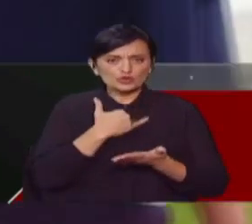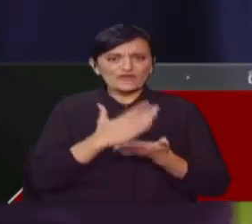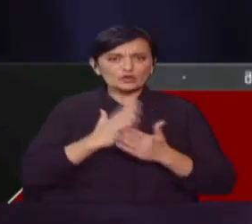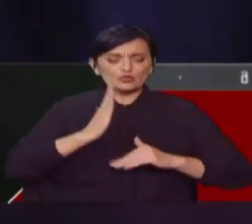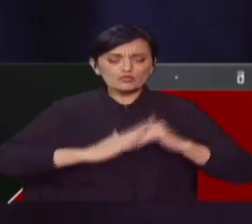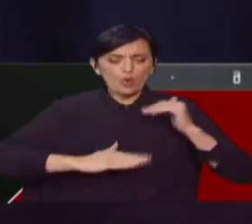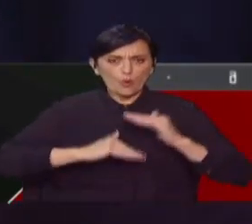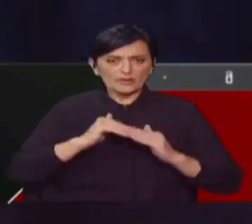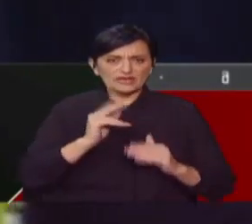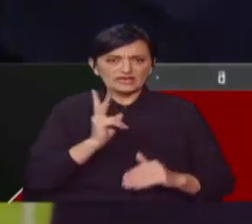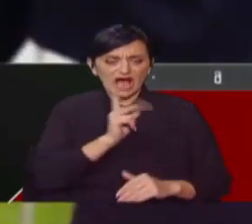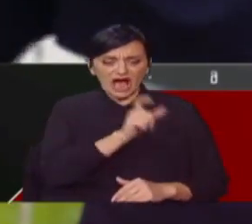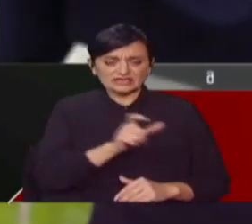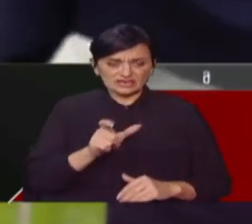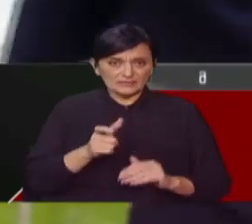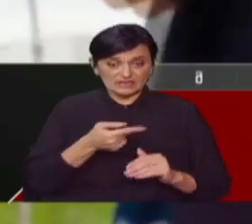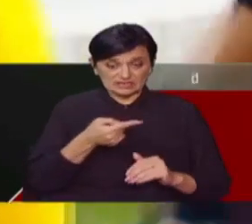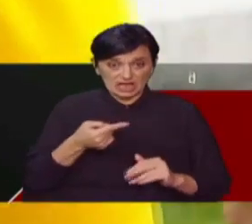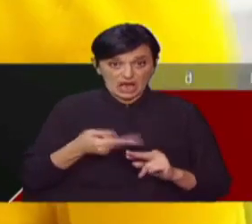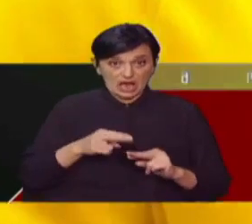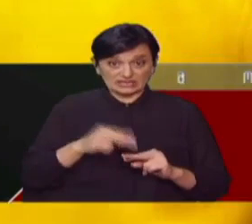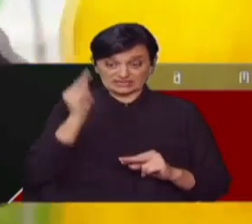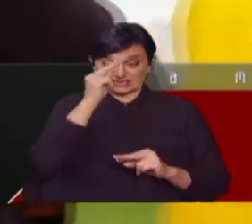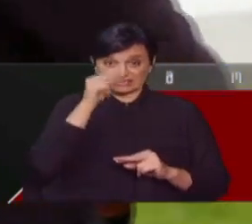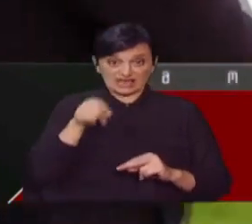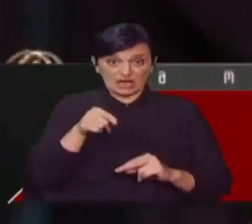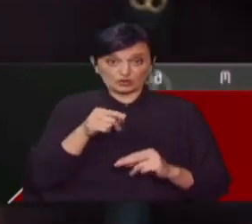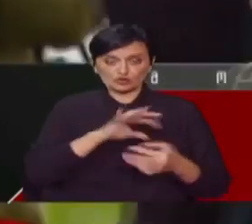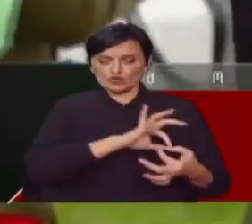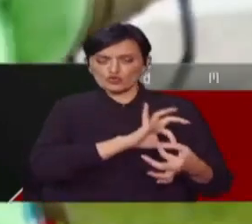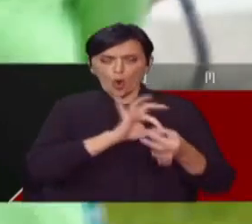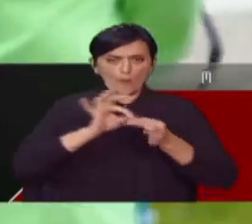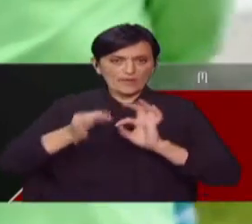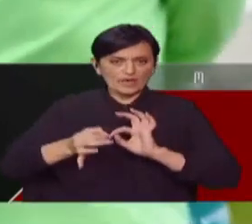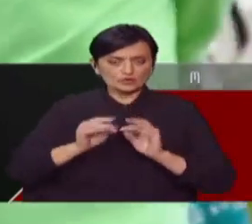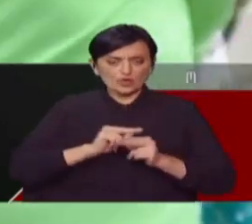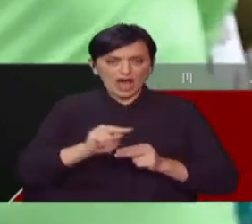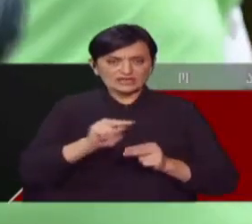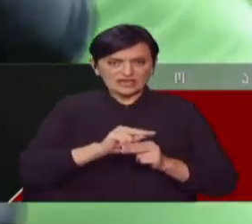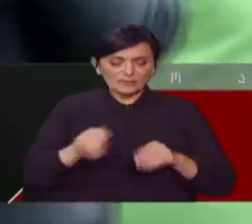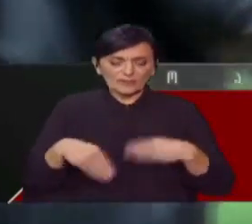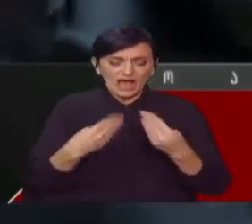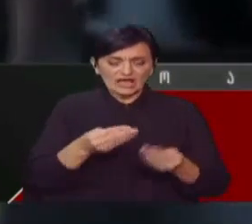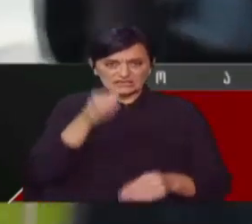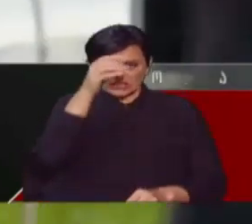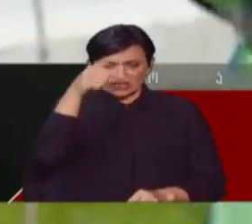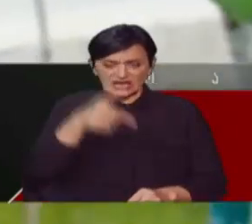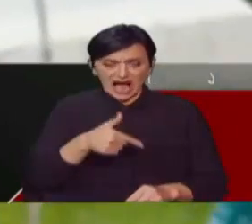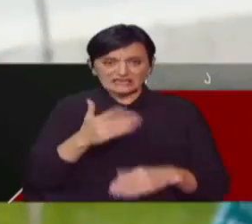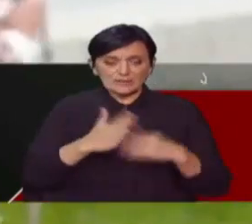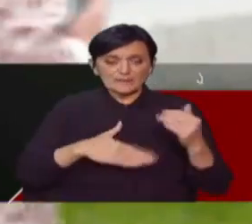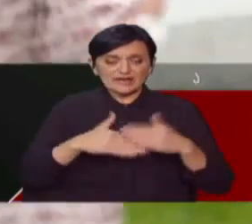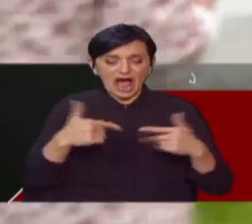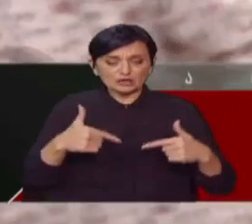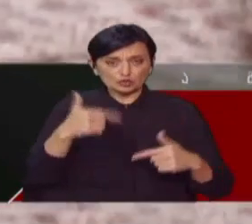პროფესიონალი კადრების ნაკლებობა და ზუსტად ესეთი სასწავლებლები, სადაც კომპლექსურად ასწავლიან, აძლევენ განათლებას, პრაქტიკულ